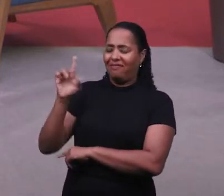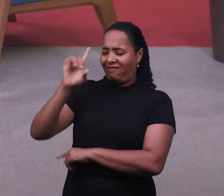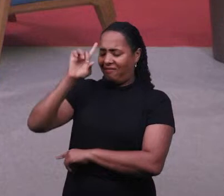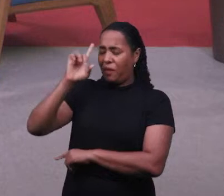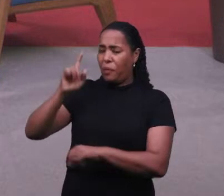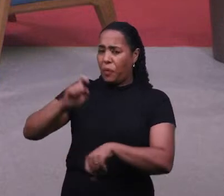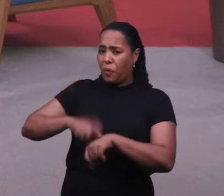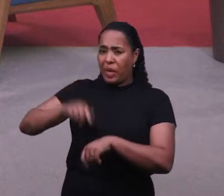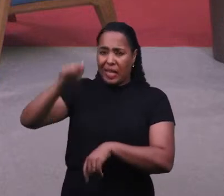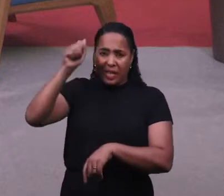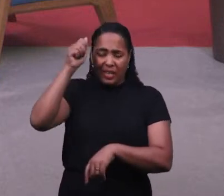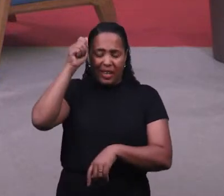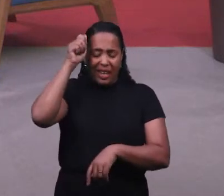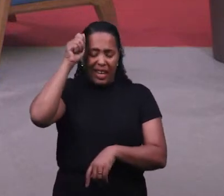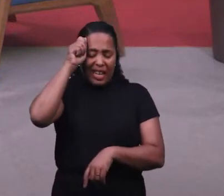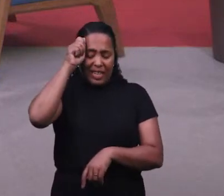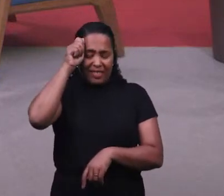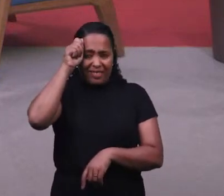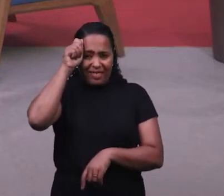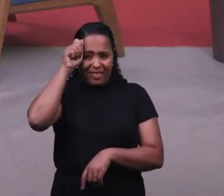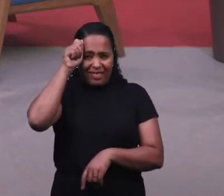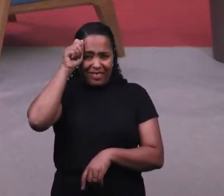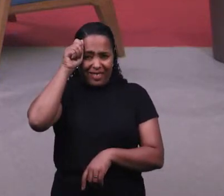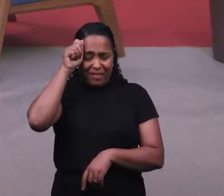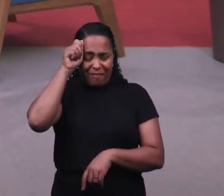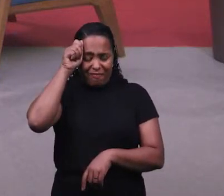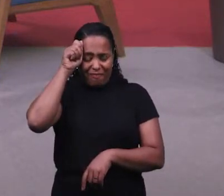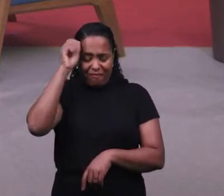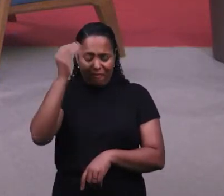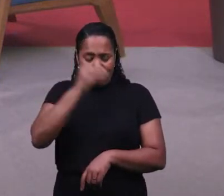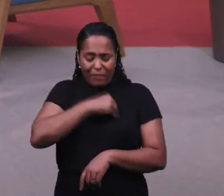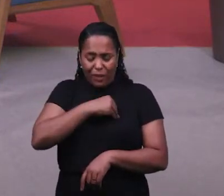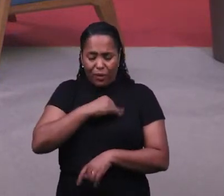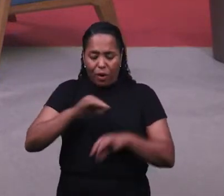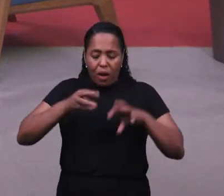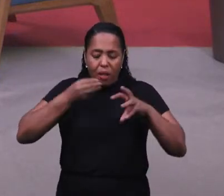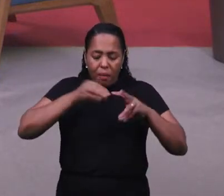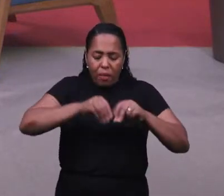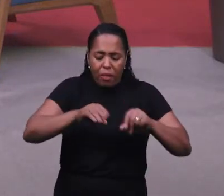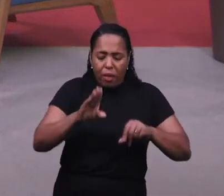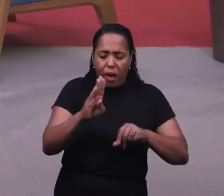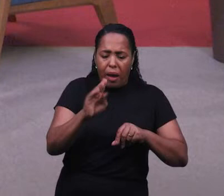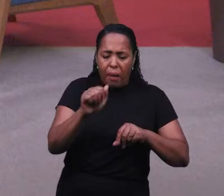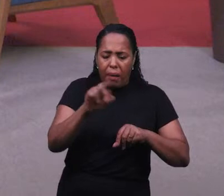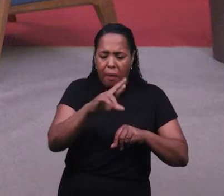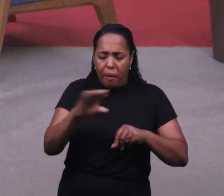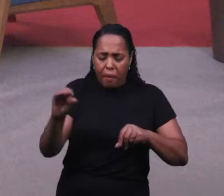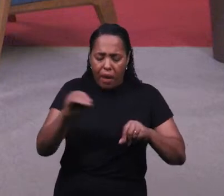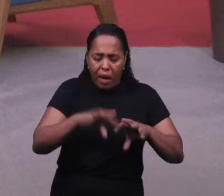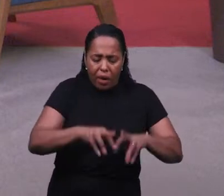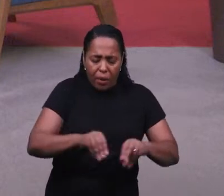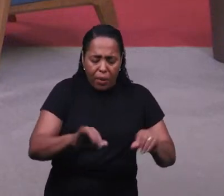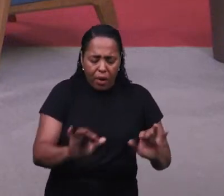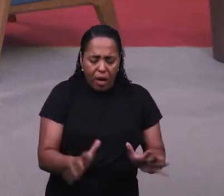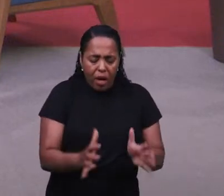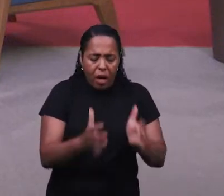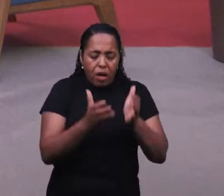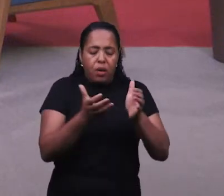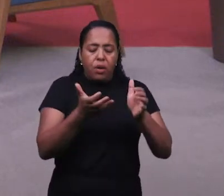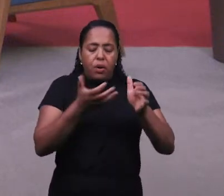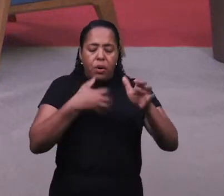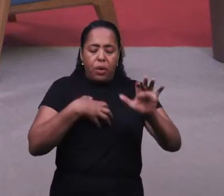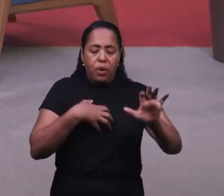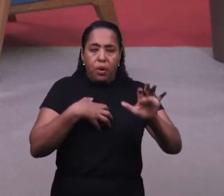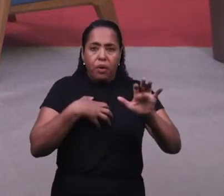de l'Éden, où le Créateur, il a pris la boue, il a créé Adam. Donc l'âme, bien aimé, observez